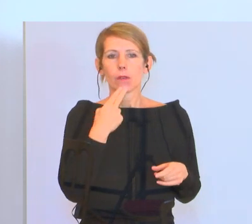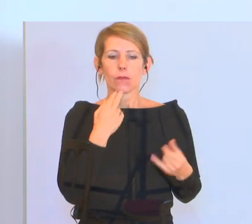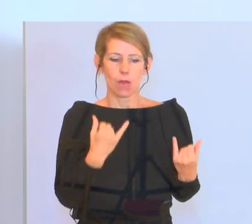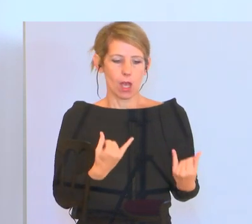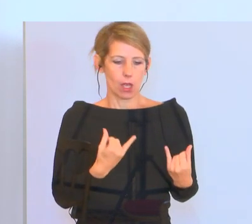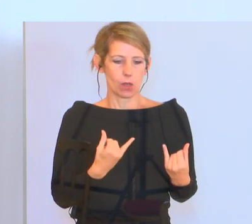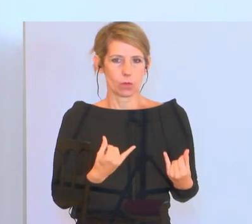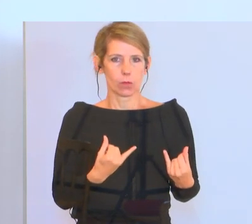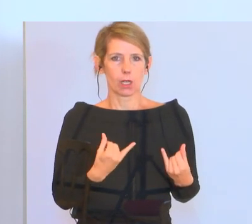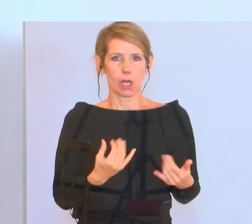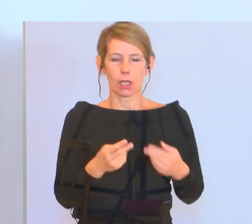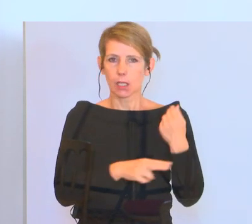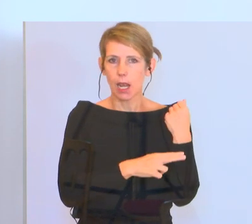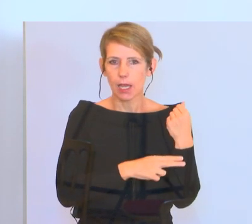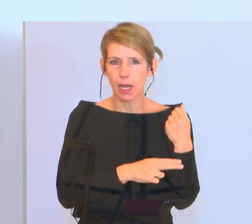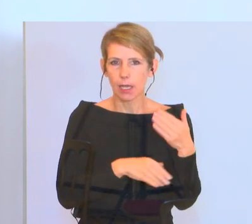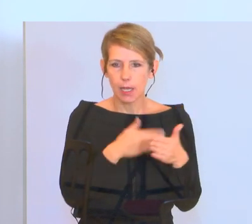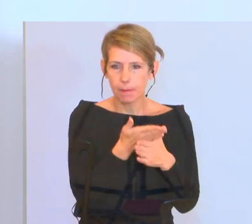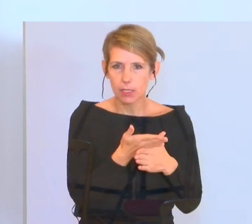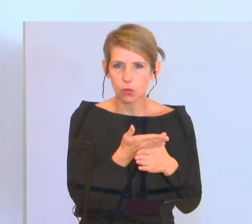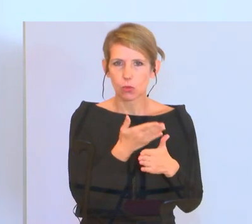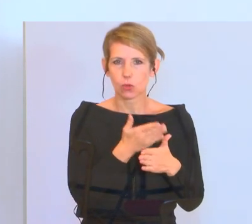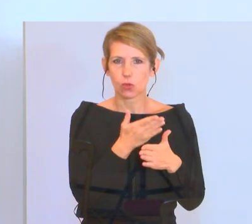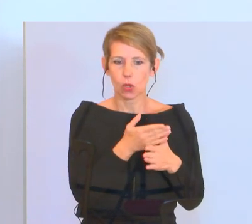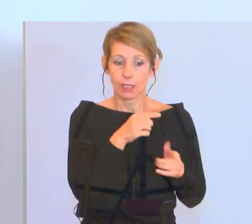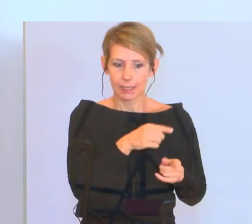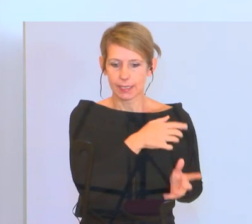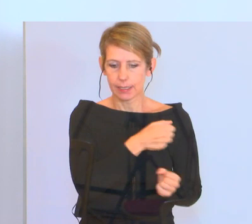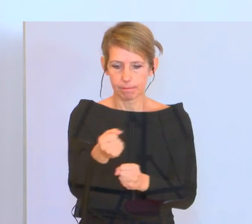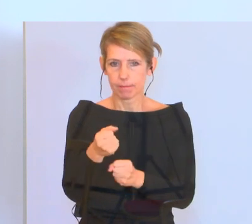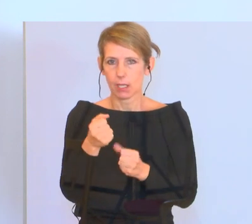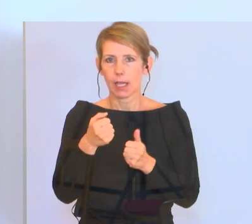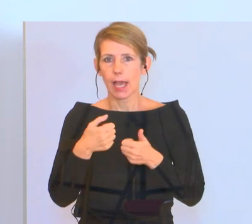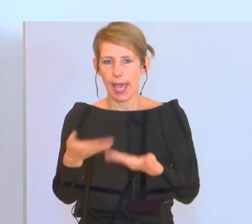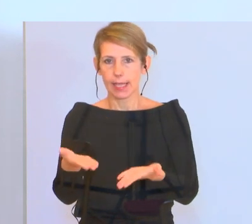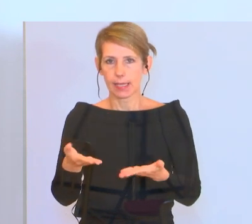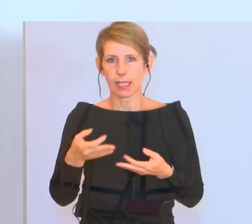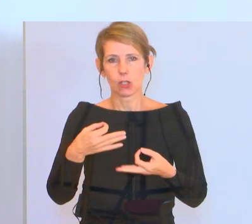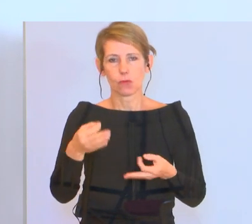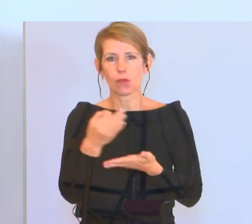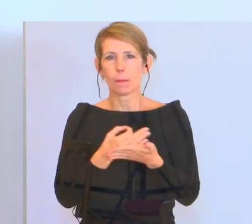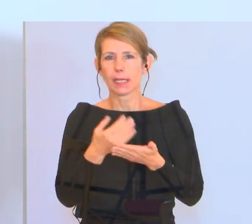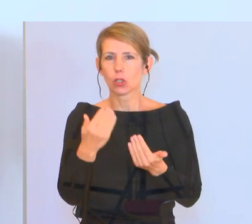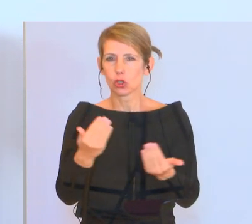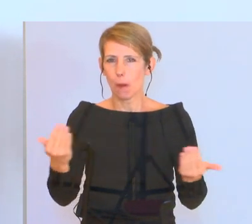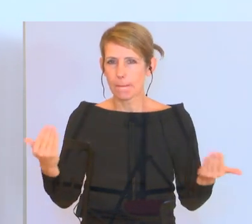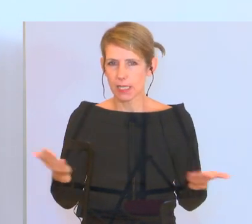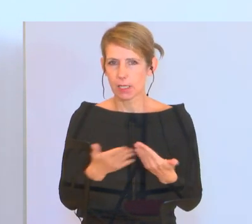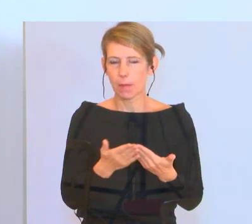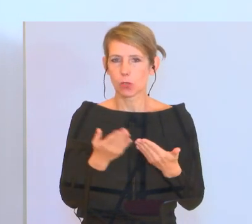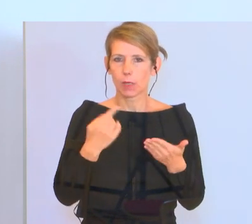gerade in einer Lehre befinden, indem wir die zum Beispiel in die Schulen einladen, zu den Bildungsmessen einladen, damit sie